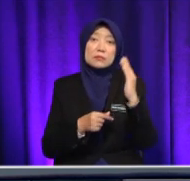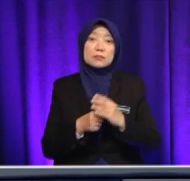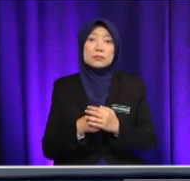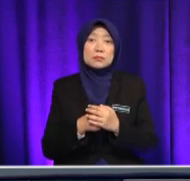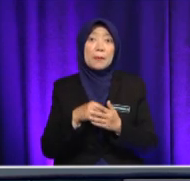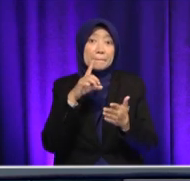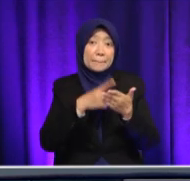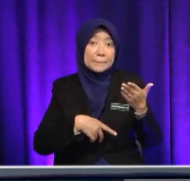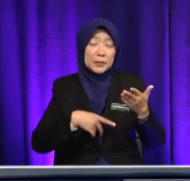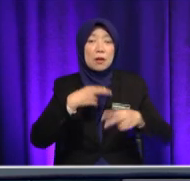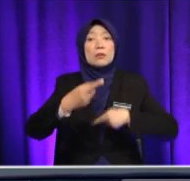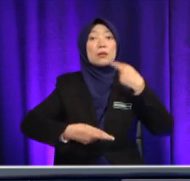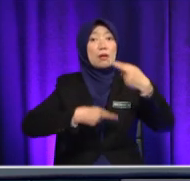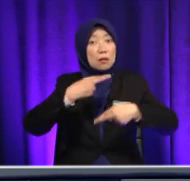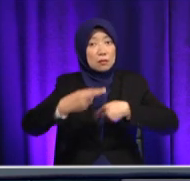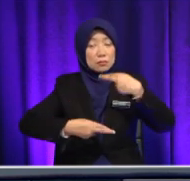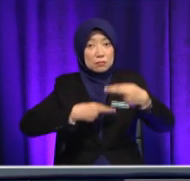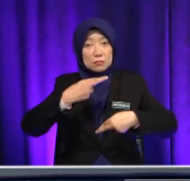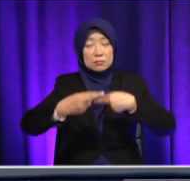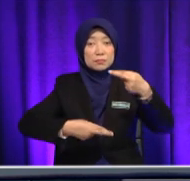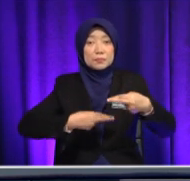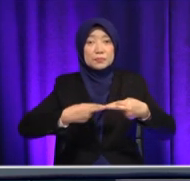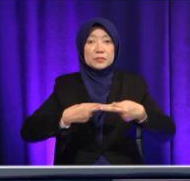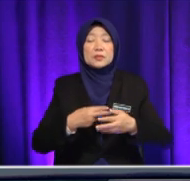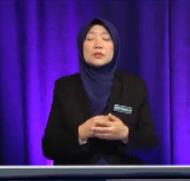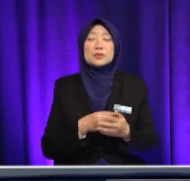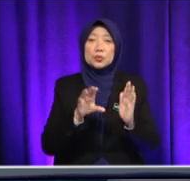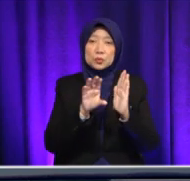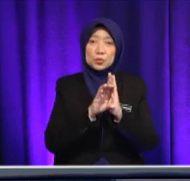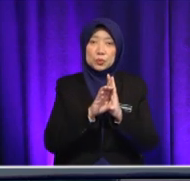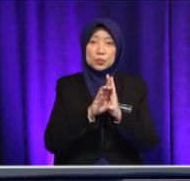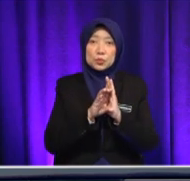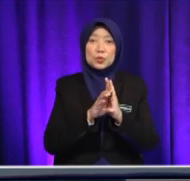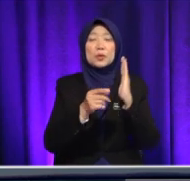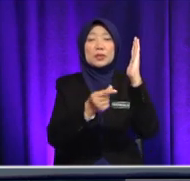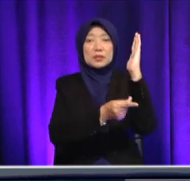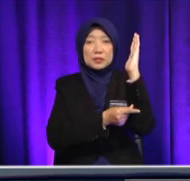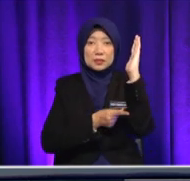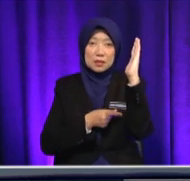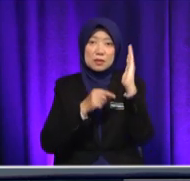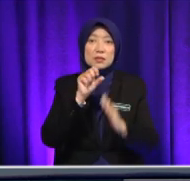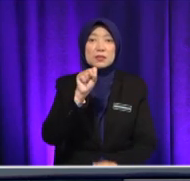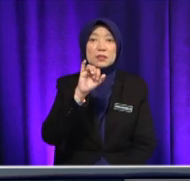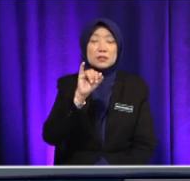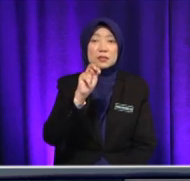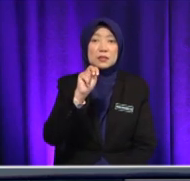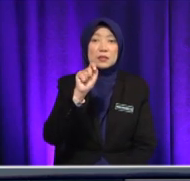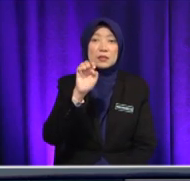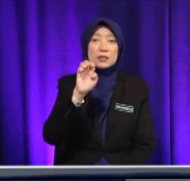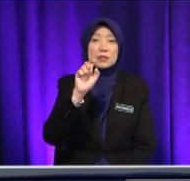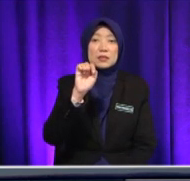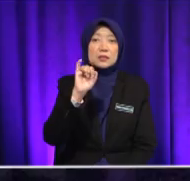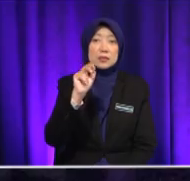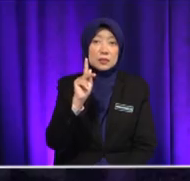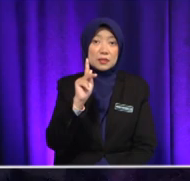tayar kereta. Tayar kereta itu adalah contoh satunya adalah getah sintetik. Okey, okay. Baiklah